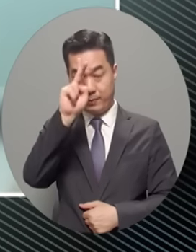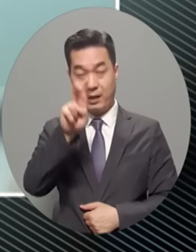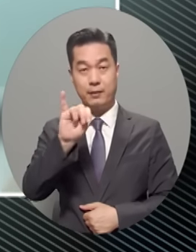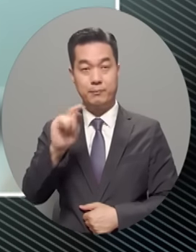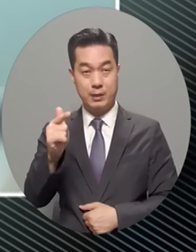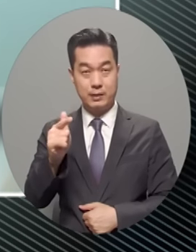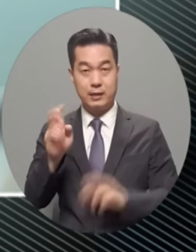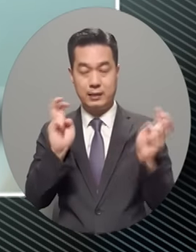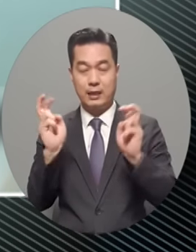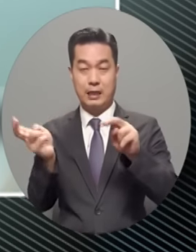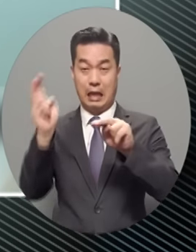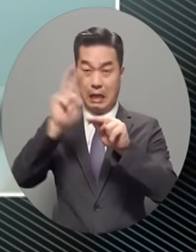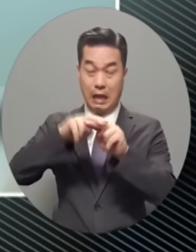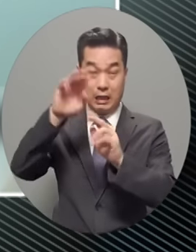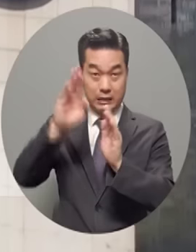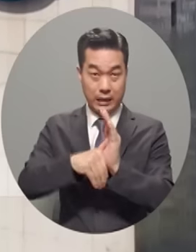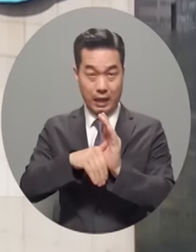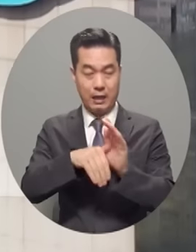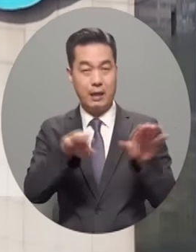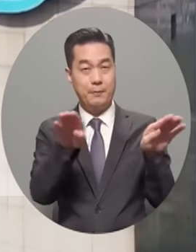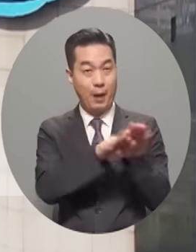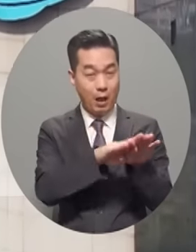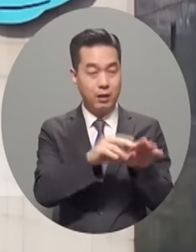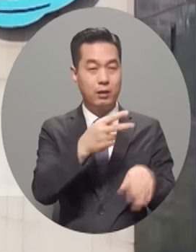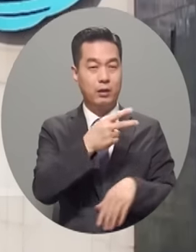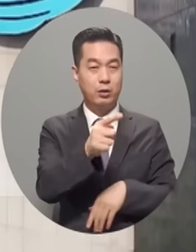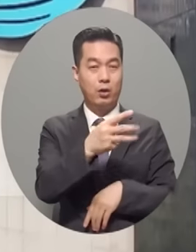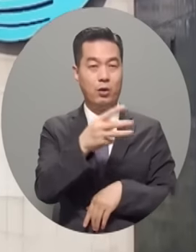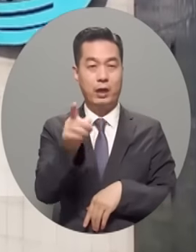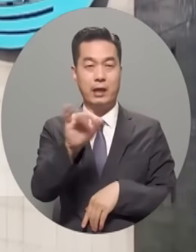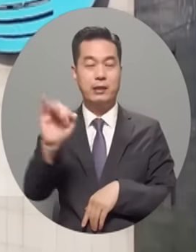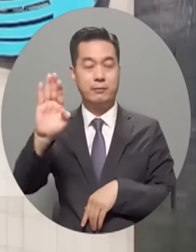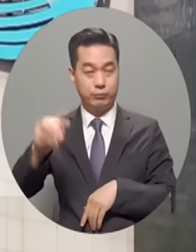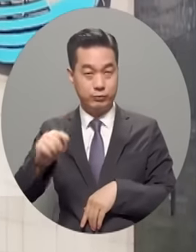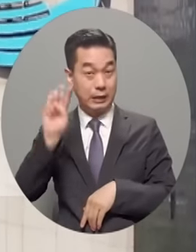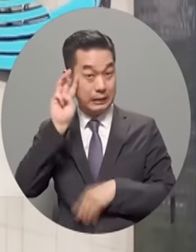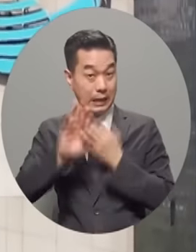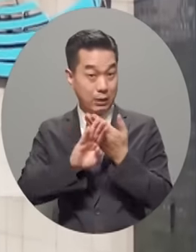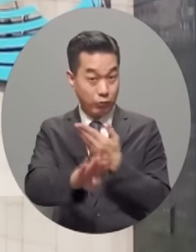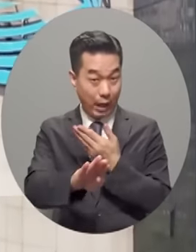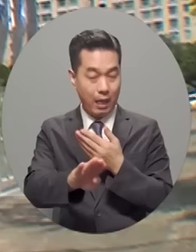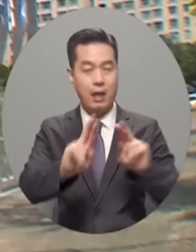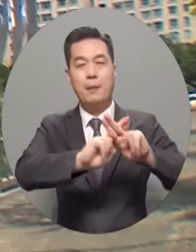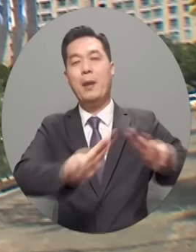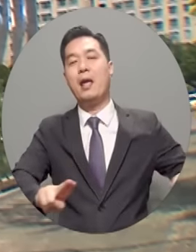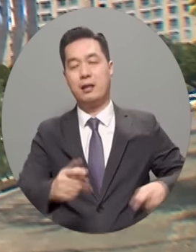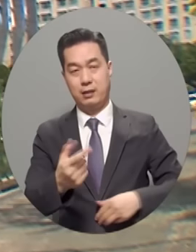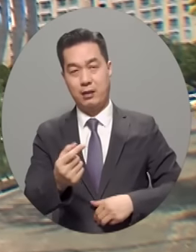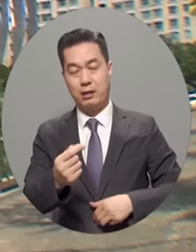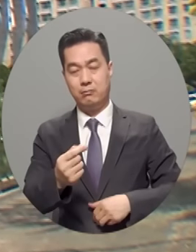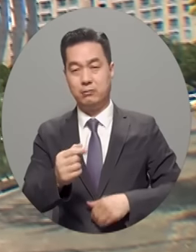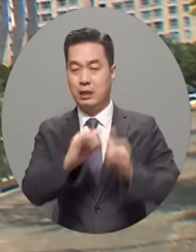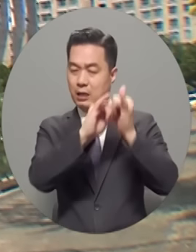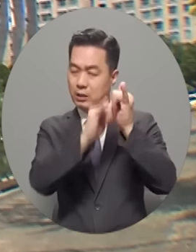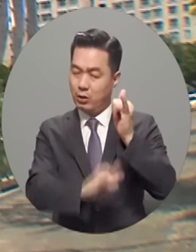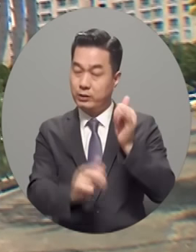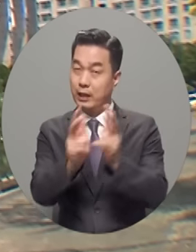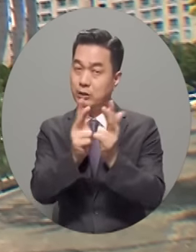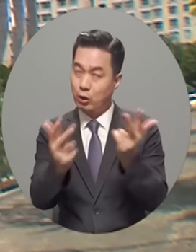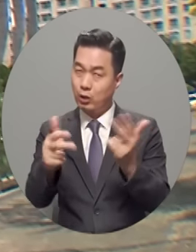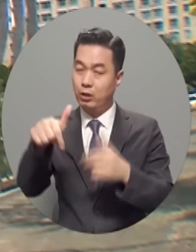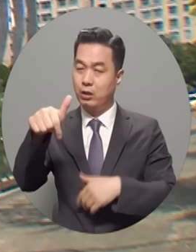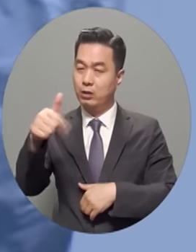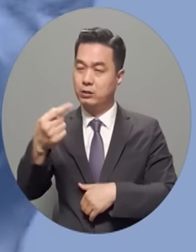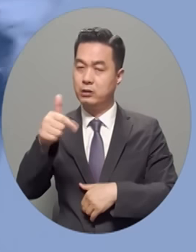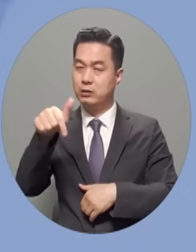결시 시사 프로그램 더 라이브를 사흘 뒤 결국 폐지했던만큼 역사 전도 존폐기로에 섰다는 관측이